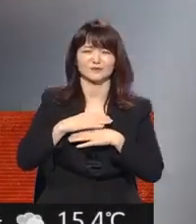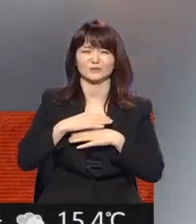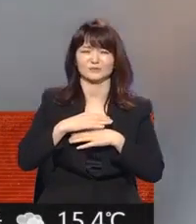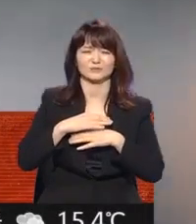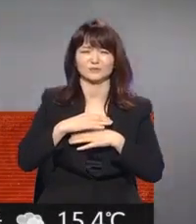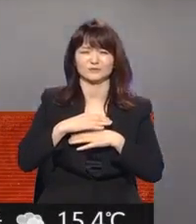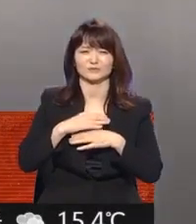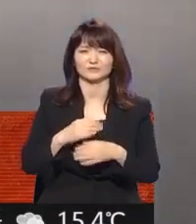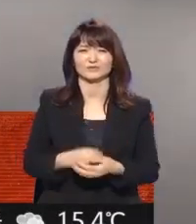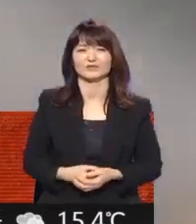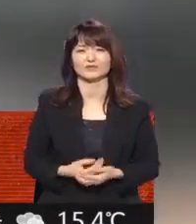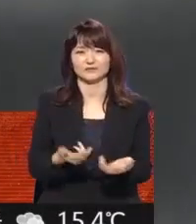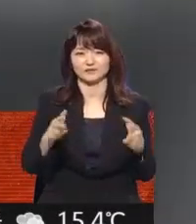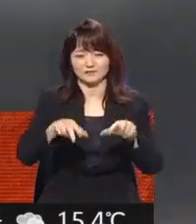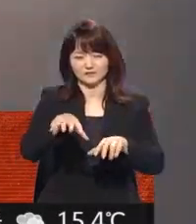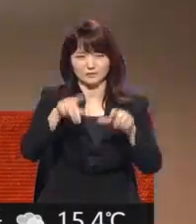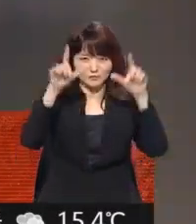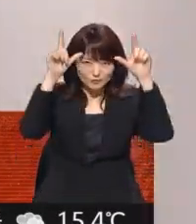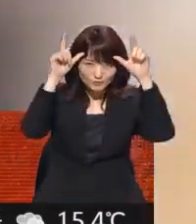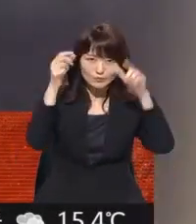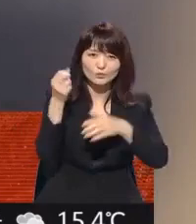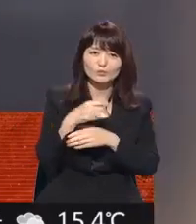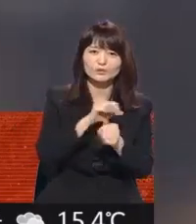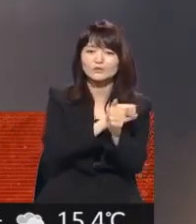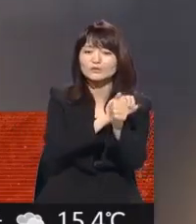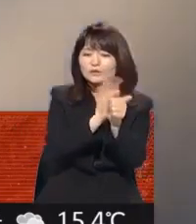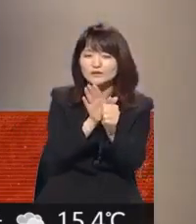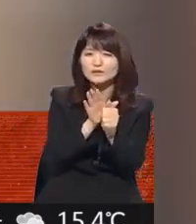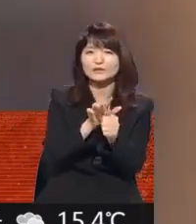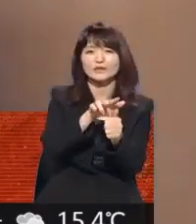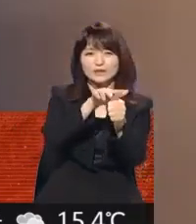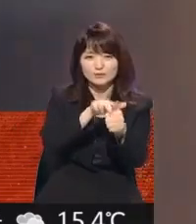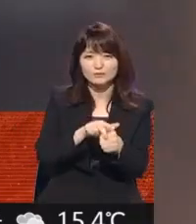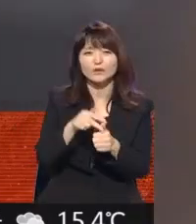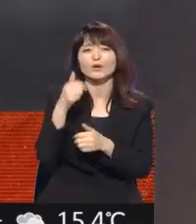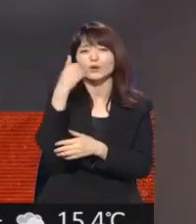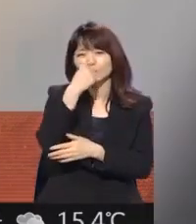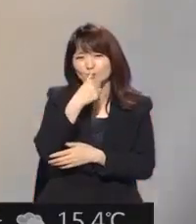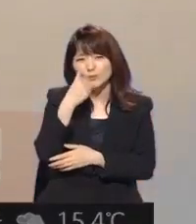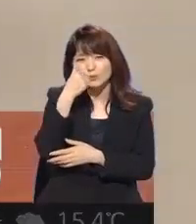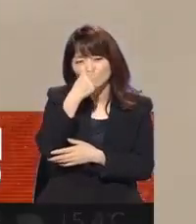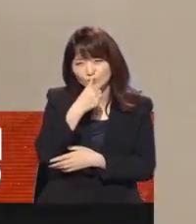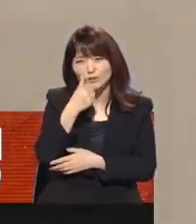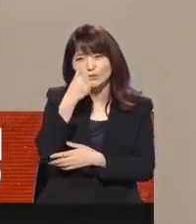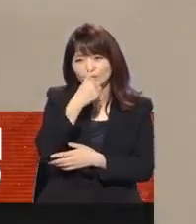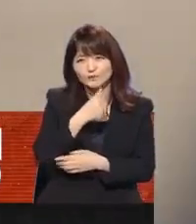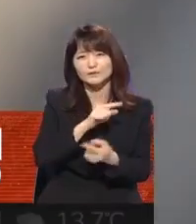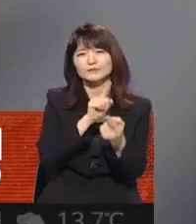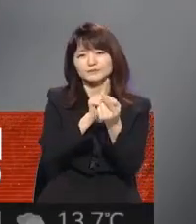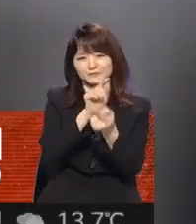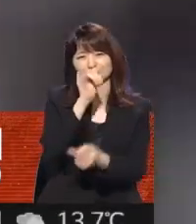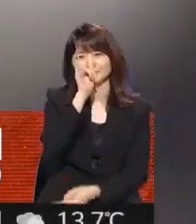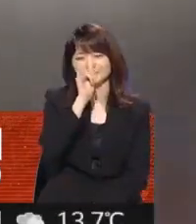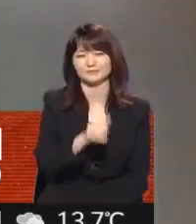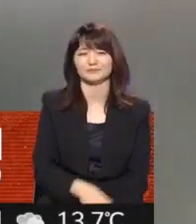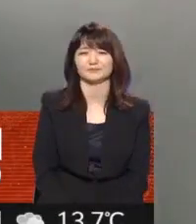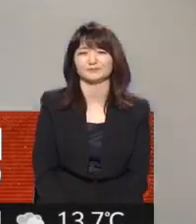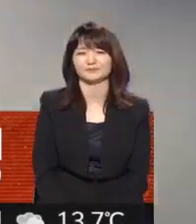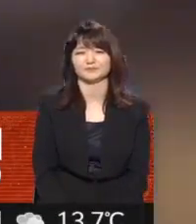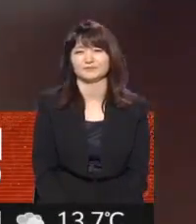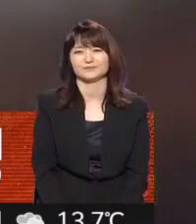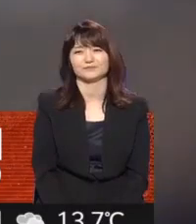모습입니다. 이 공원에서는 소뿐만이 아니라요. 공작, 얼룩말, 곰 같은 많은 야생동물을 만날 수 있다고 합니다. 자, 박